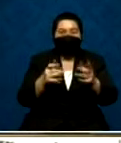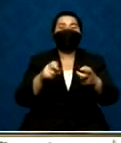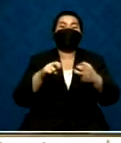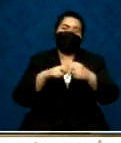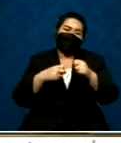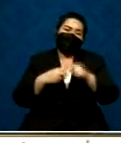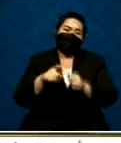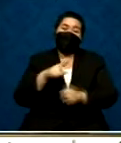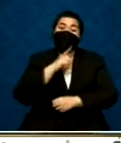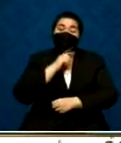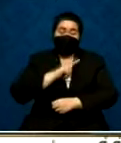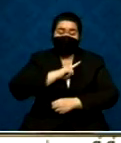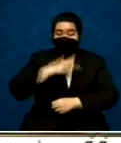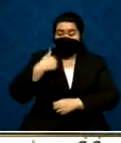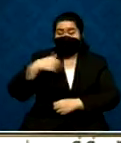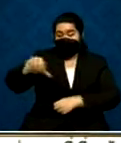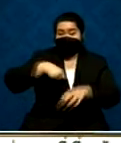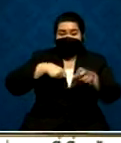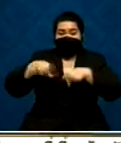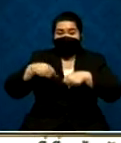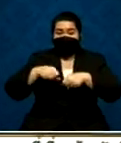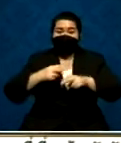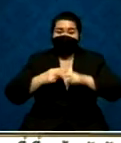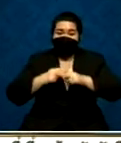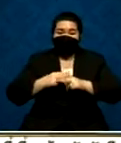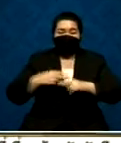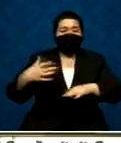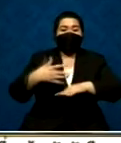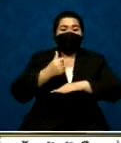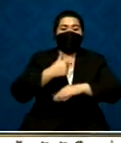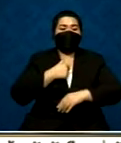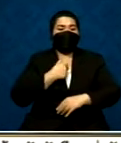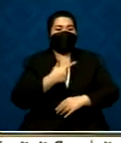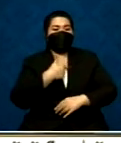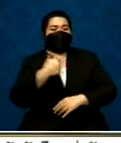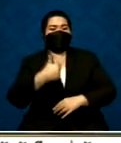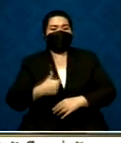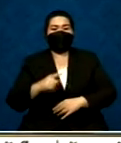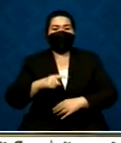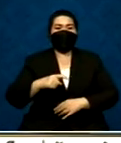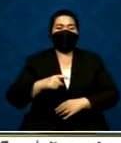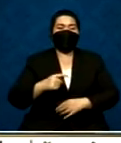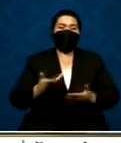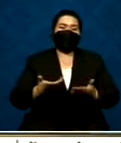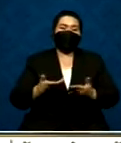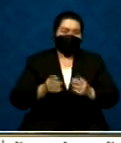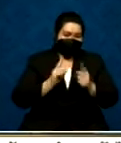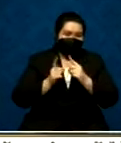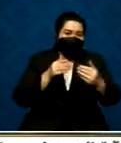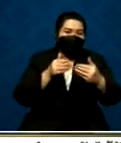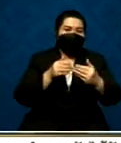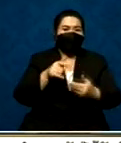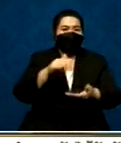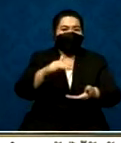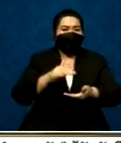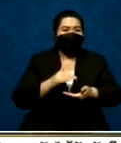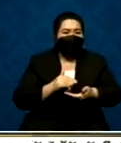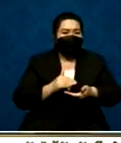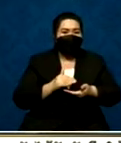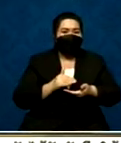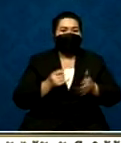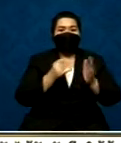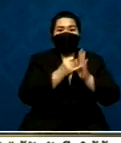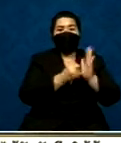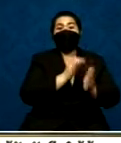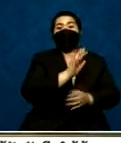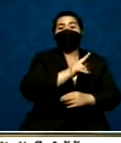ของมือใครยาวสาวได้สาวเอานักการเมืองผู้มีอิทธิพลเจรจาดึงวัคซีนไปในจังหวั